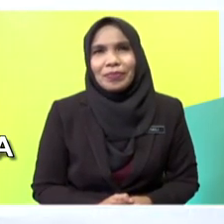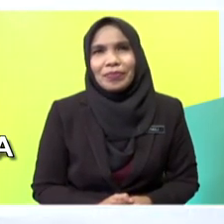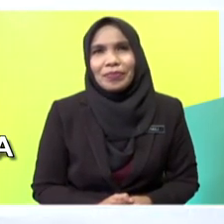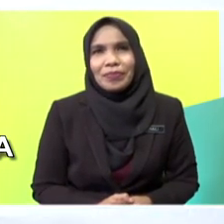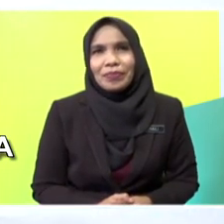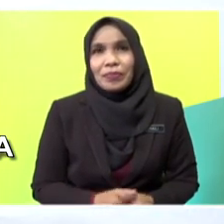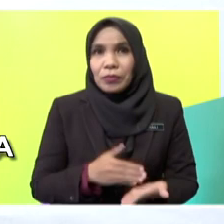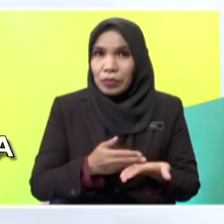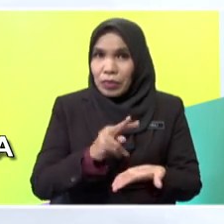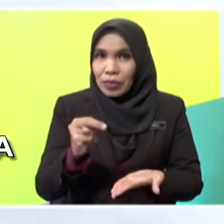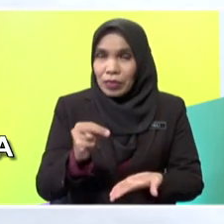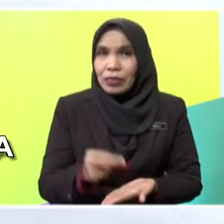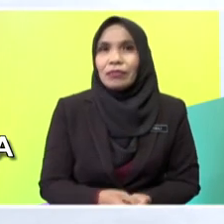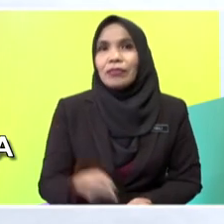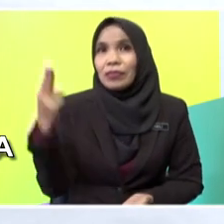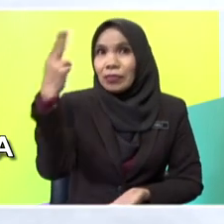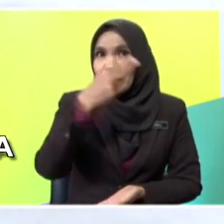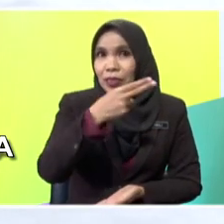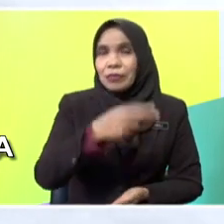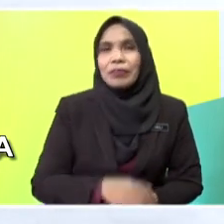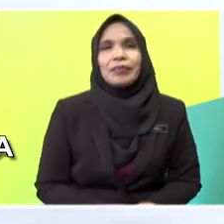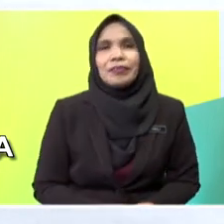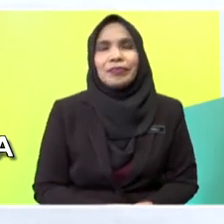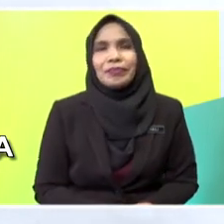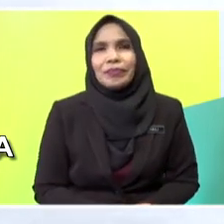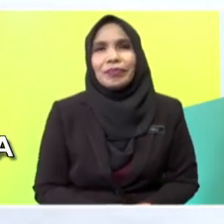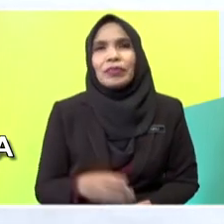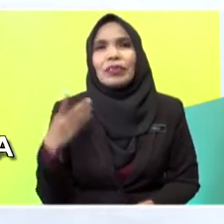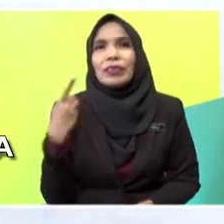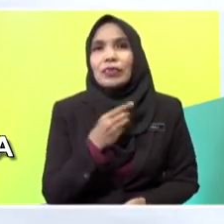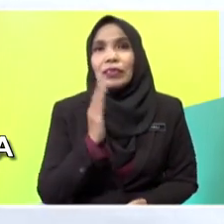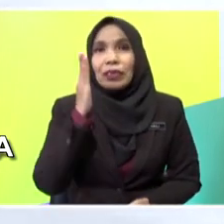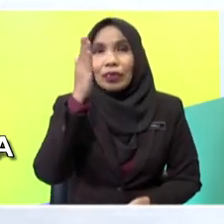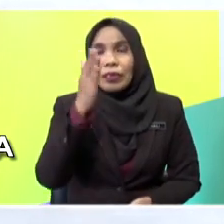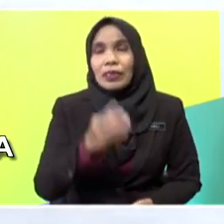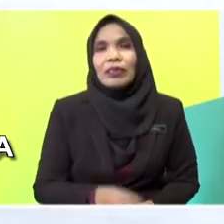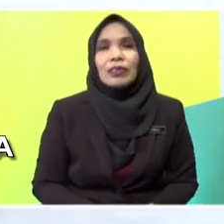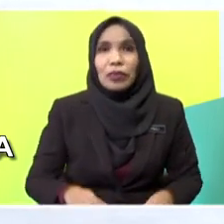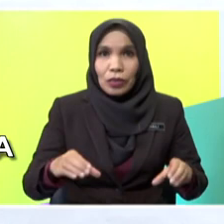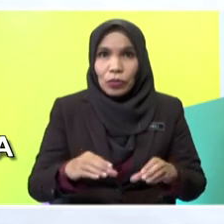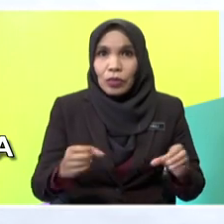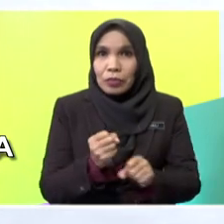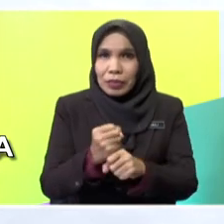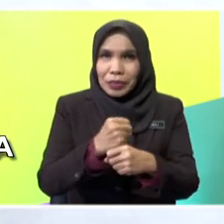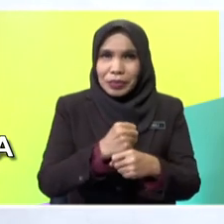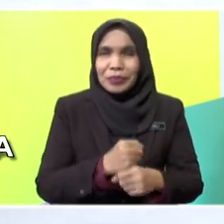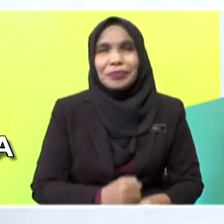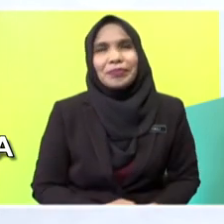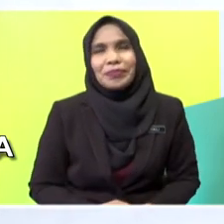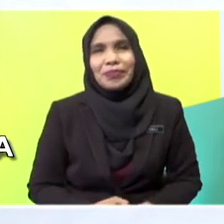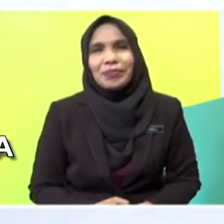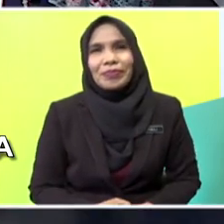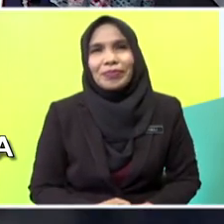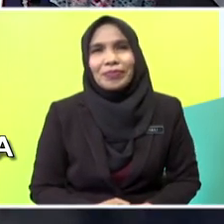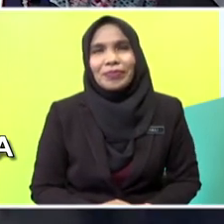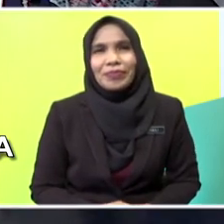Okey, nanti kita akan membuat bentuk. Okey, bentuk dekat bahagian ini. Okey, sebelum tu